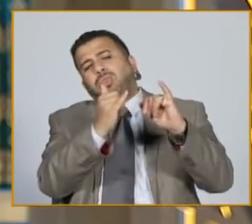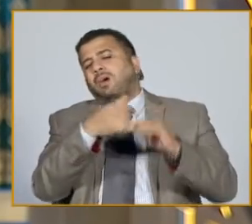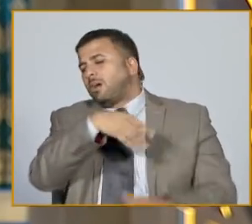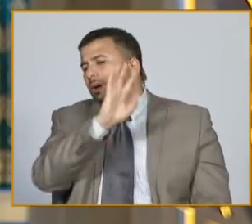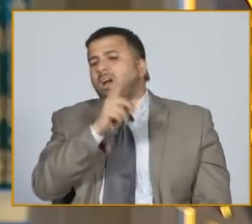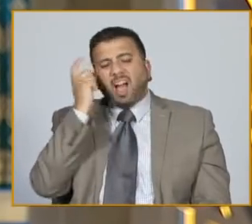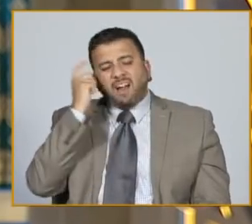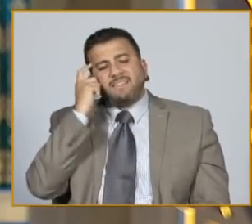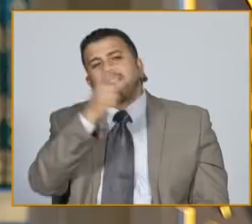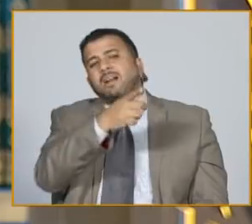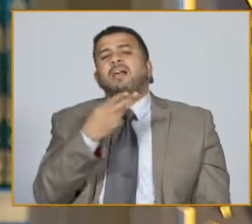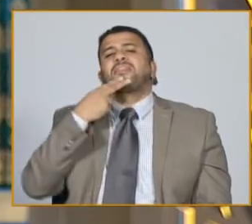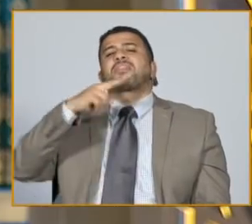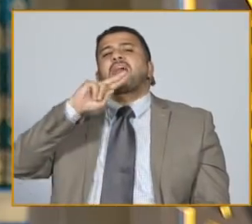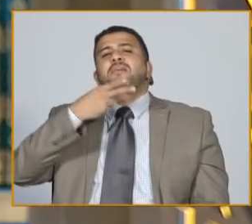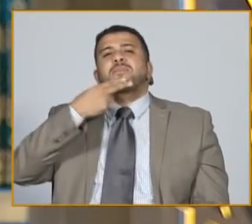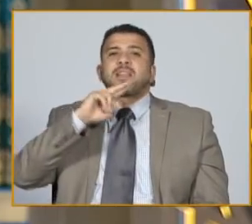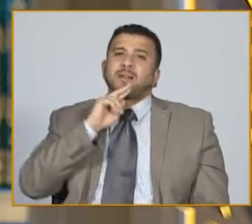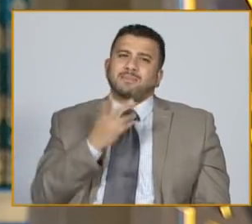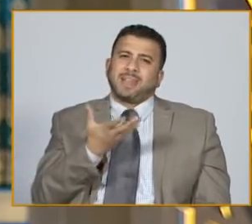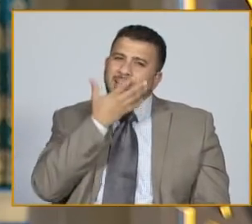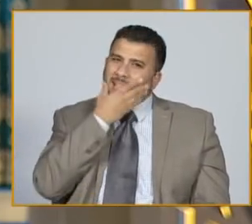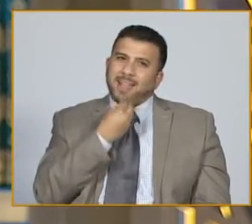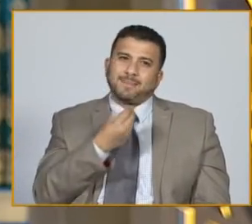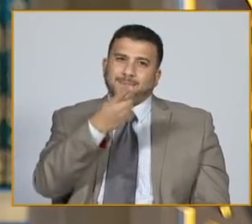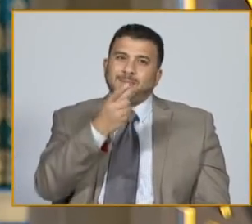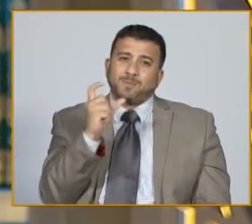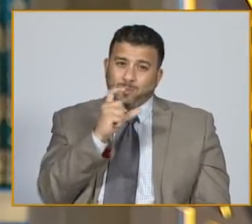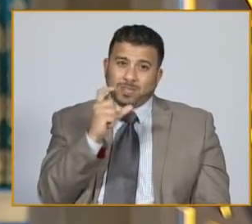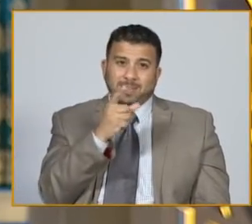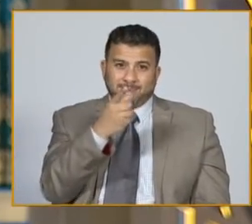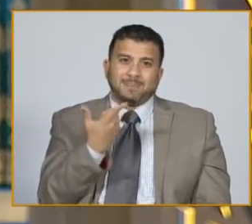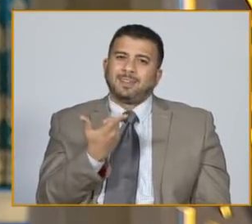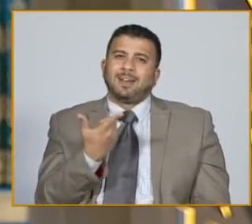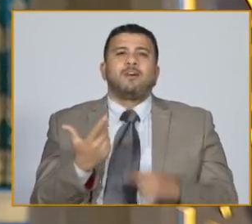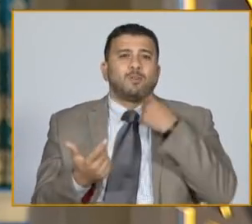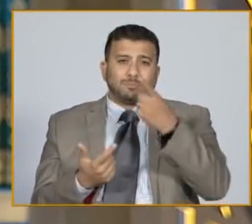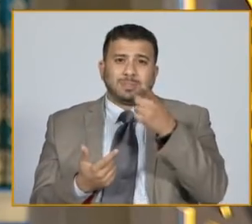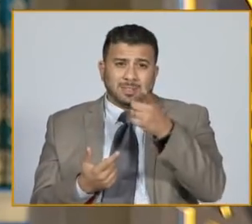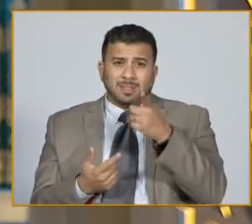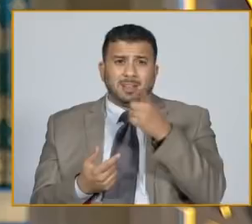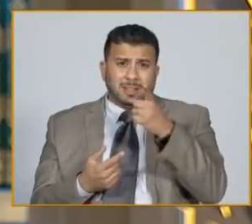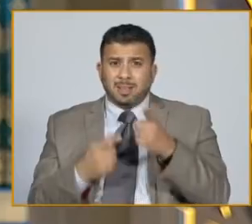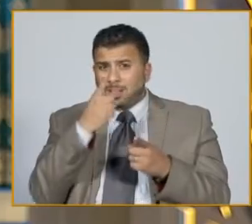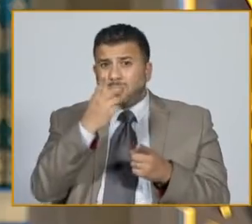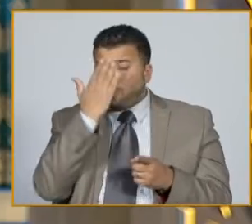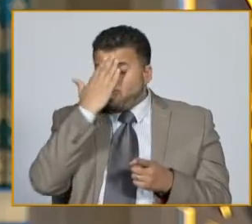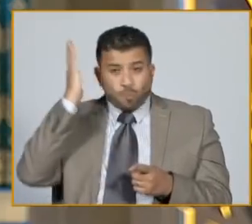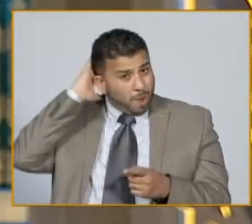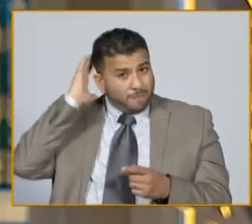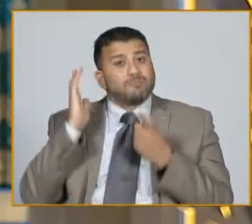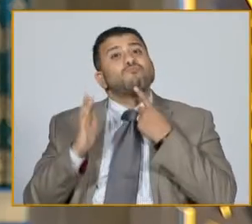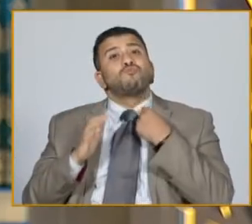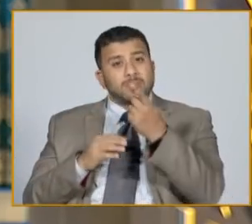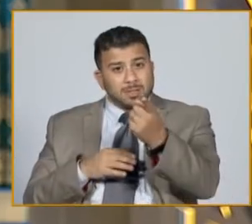إليه. ولذلك ما يليق بالمسلم أن يكذب. هل يرضى المسلم أن يكون فيه خصلة من خصال المنافقين؟ هل